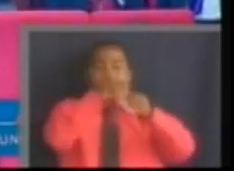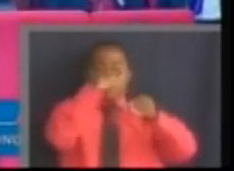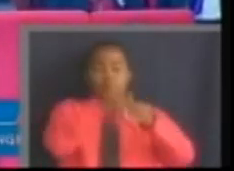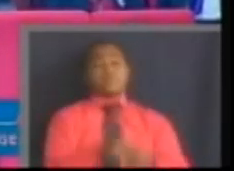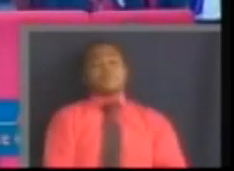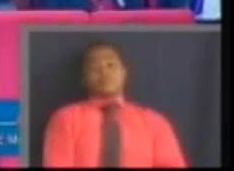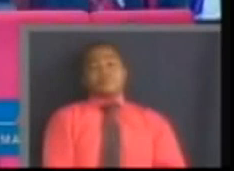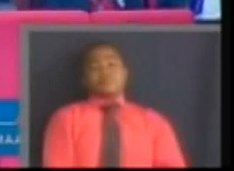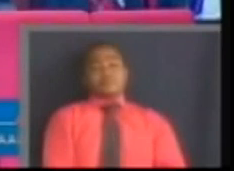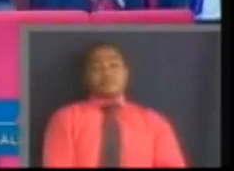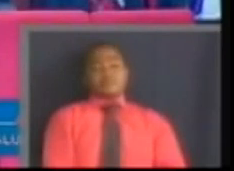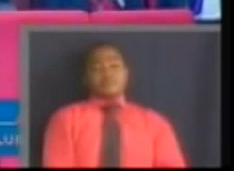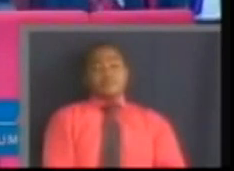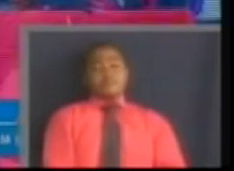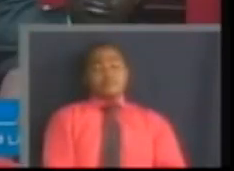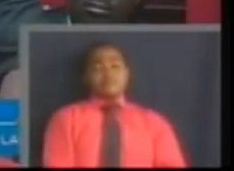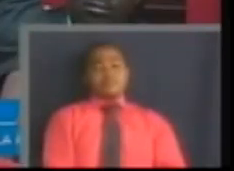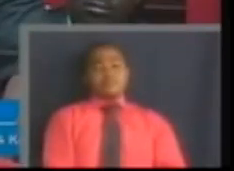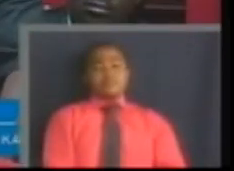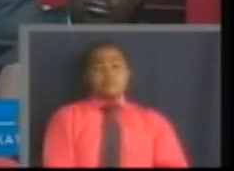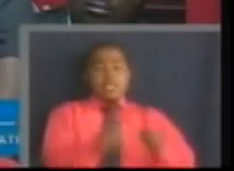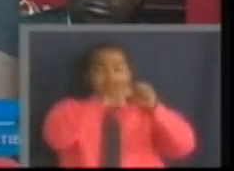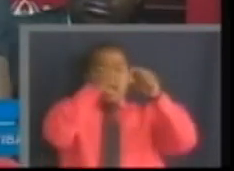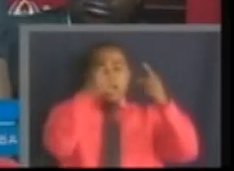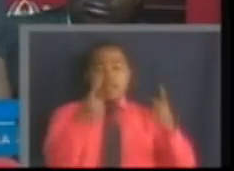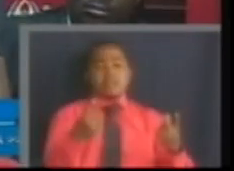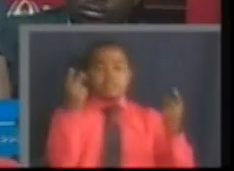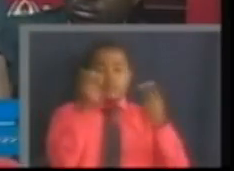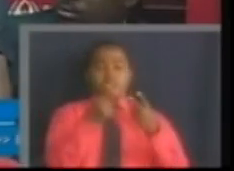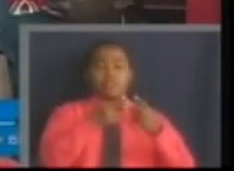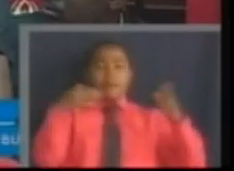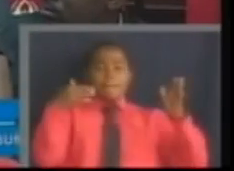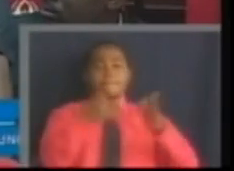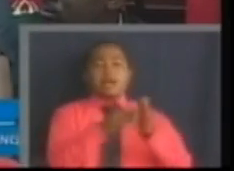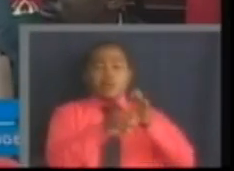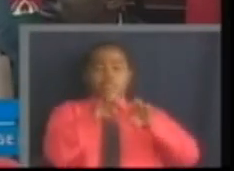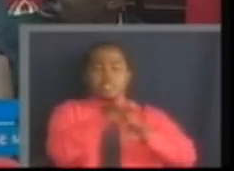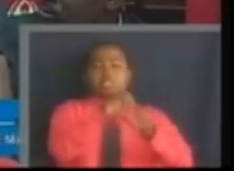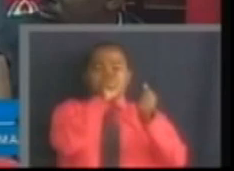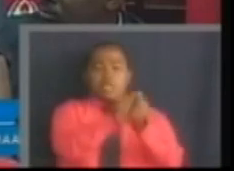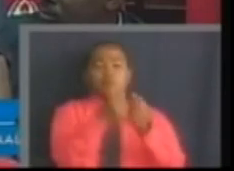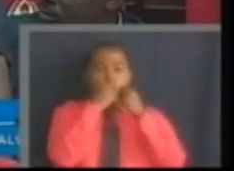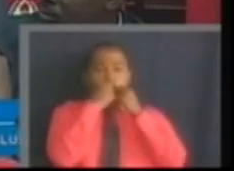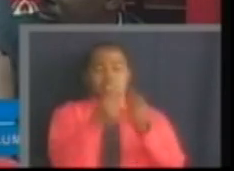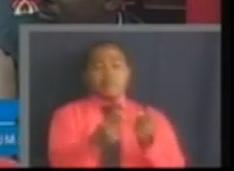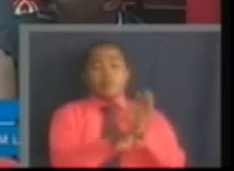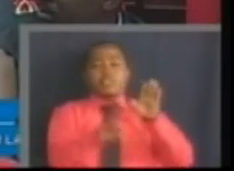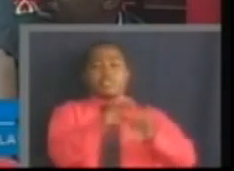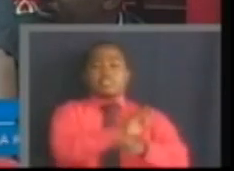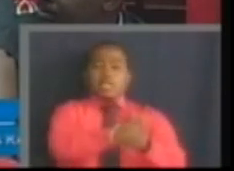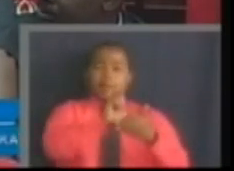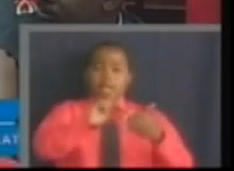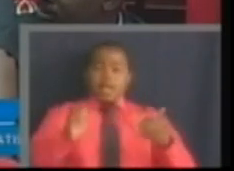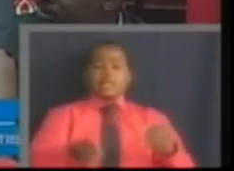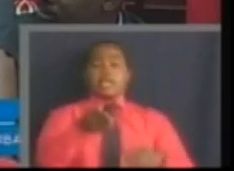muda. Lakini pamoja na hayo hata mwenyekiti hiyo hoja unayoisema ambayo mwenyekiti ameiandika, swali hilo ndilo